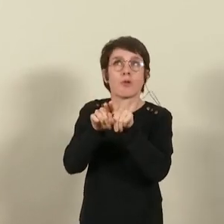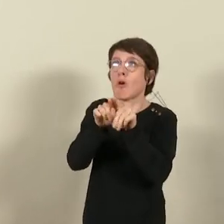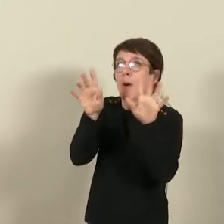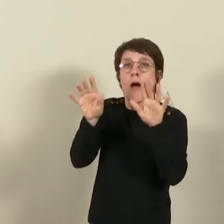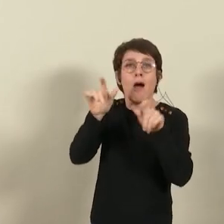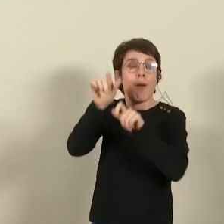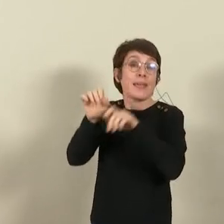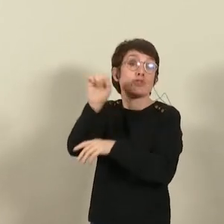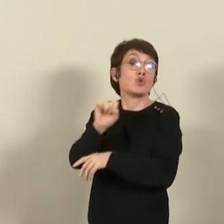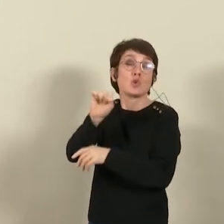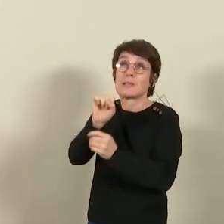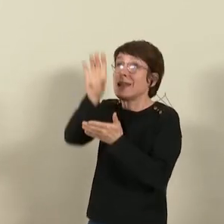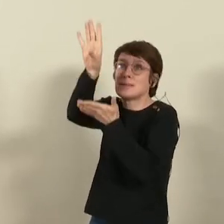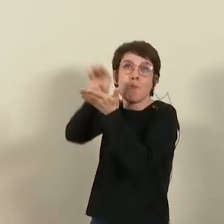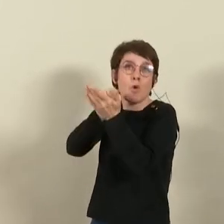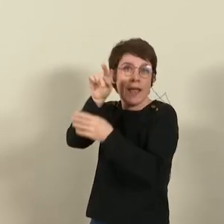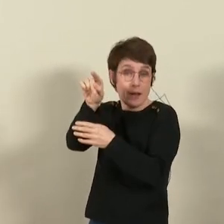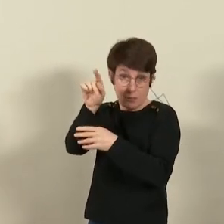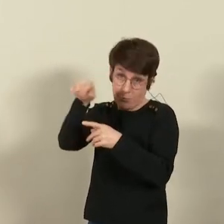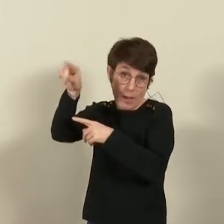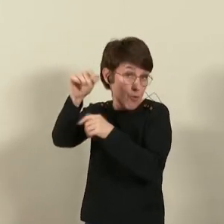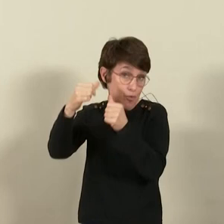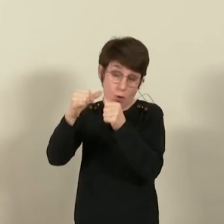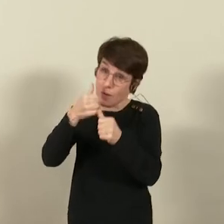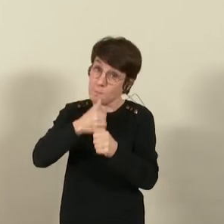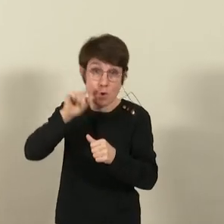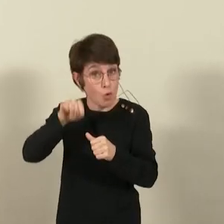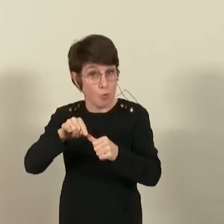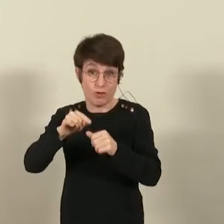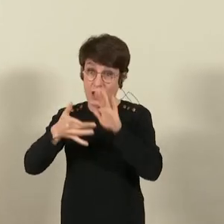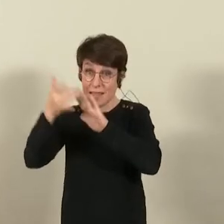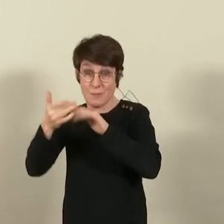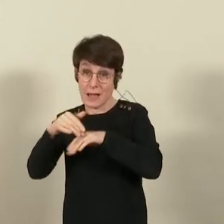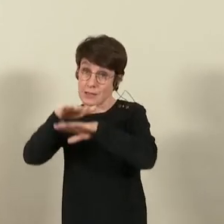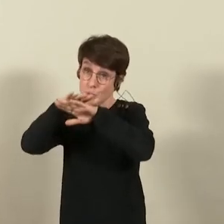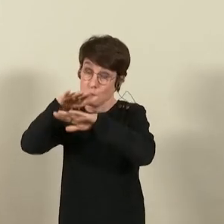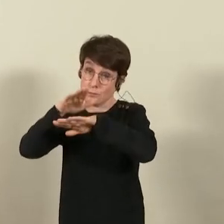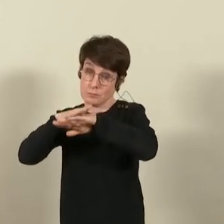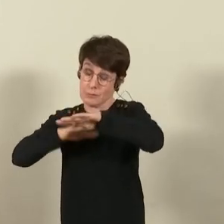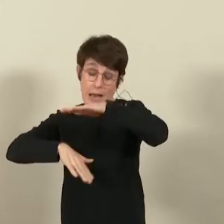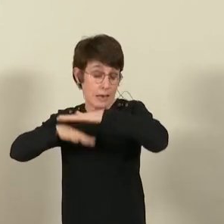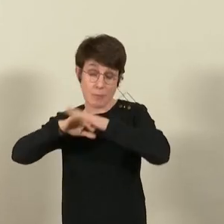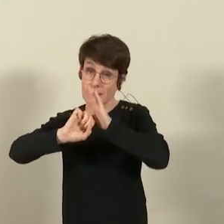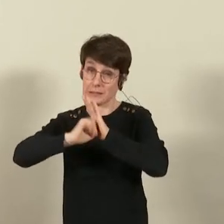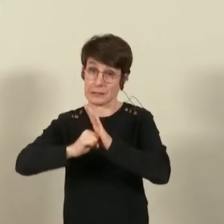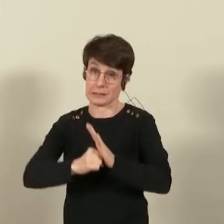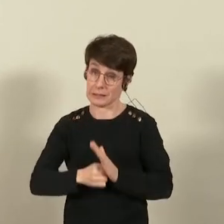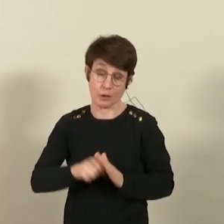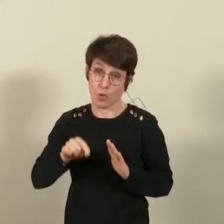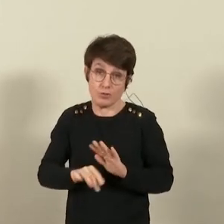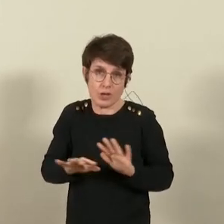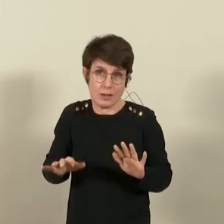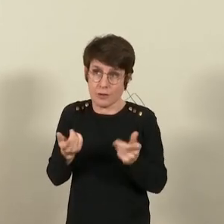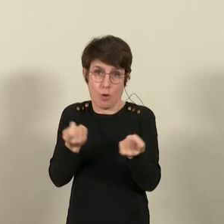ont pris des des mesures à la fois coercitives et en toute humanité pour gérer l'immigration